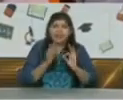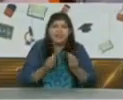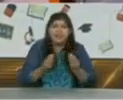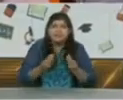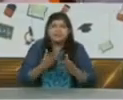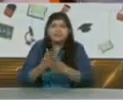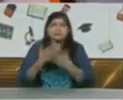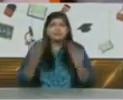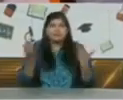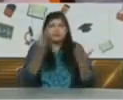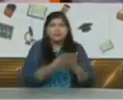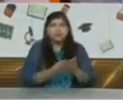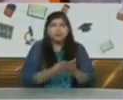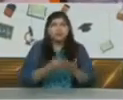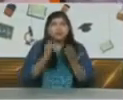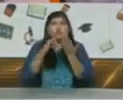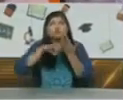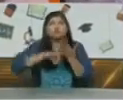स्कूल एज